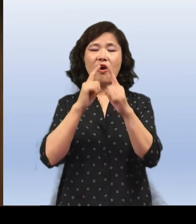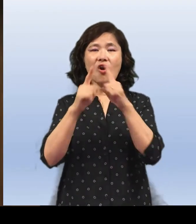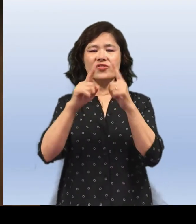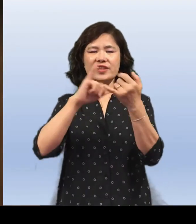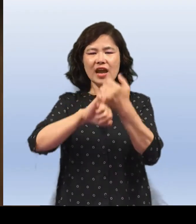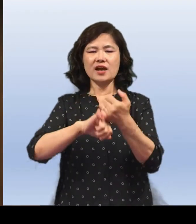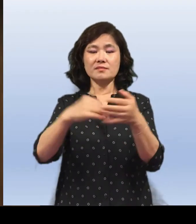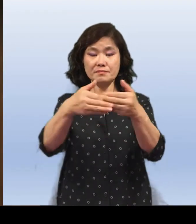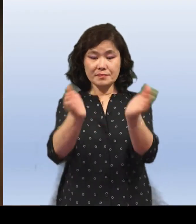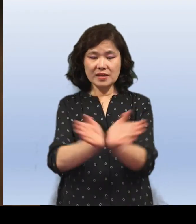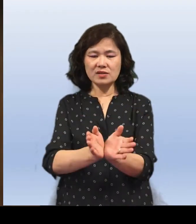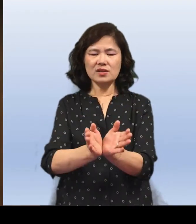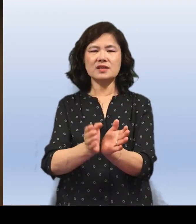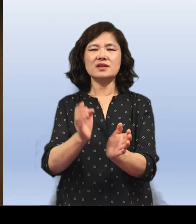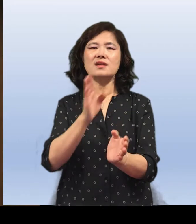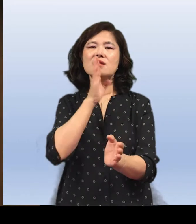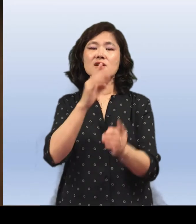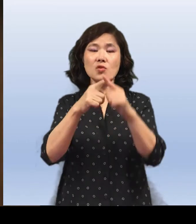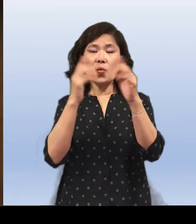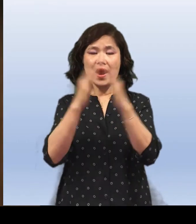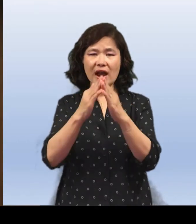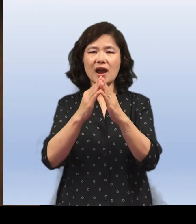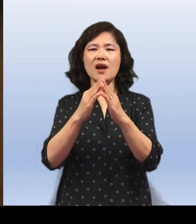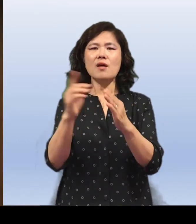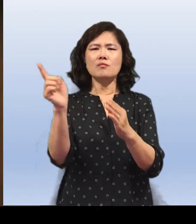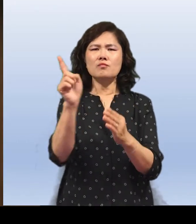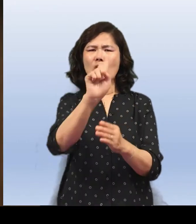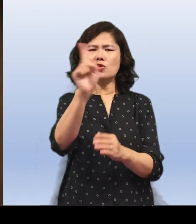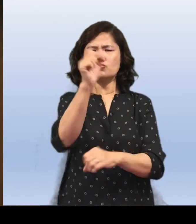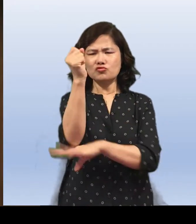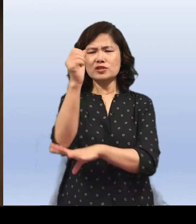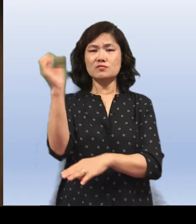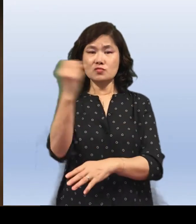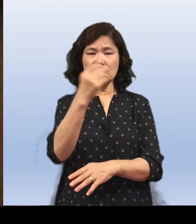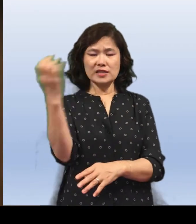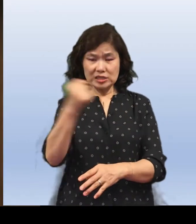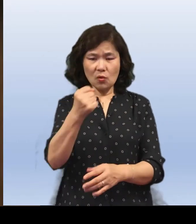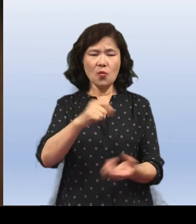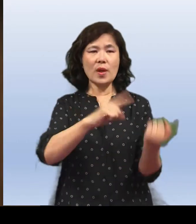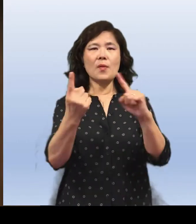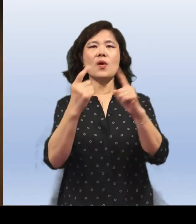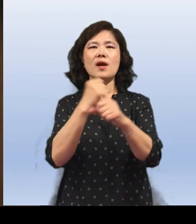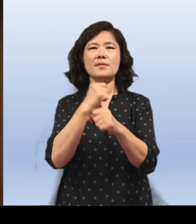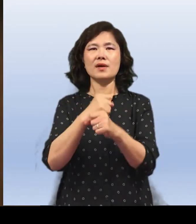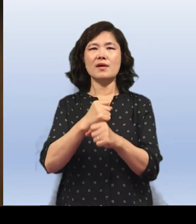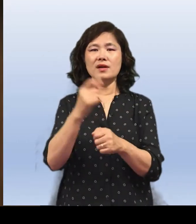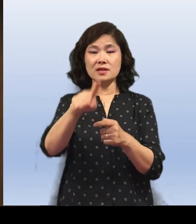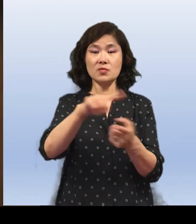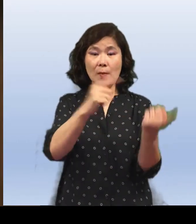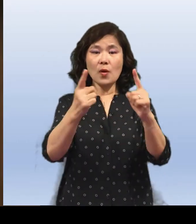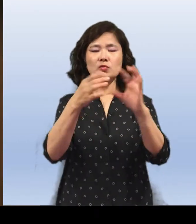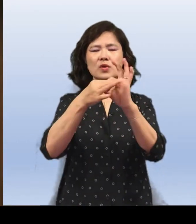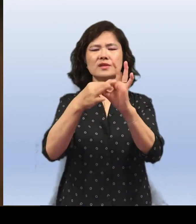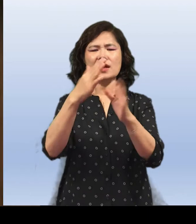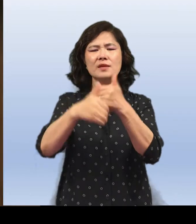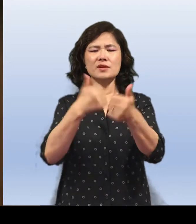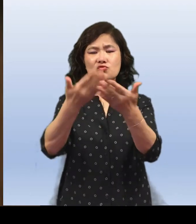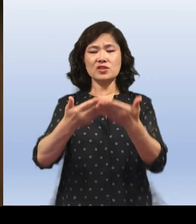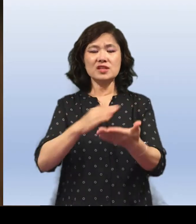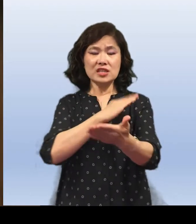공동체인 교회가 무엇을 중심으로 회복되어져야 하며 그 회복을 통해서 하나님이 주시는